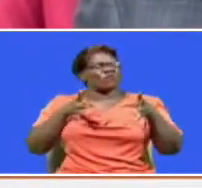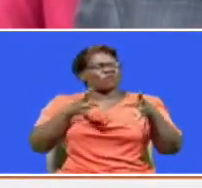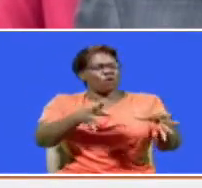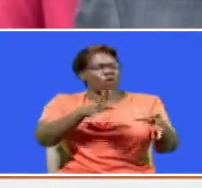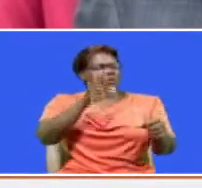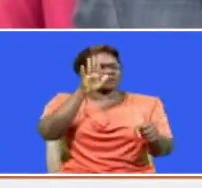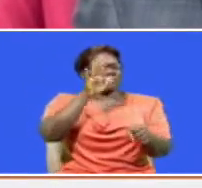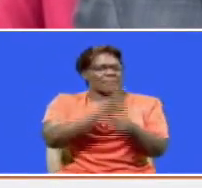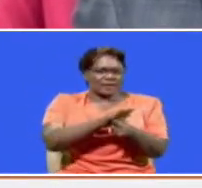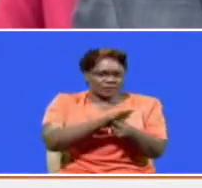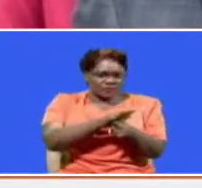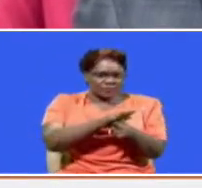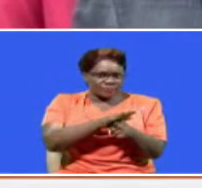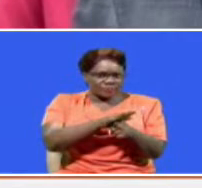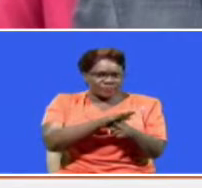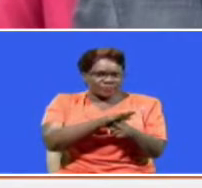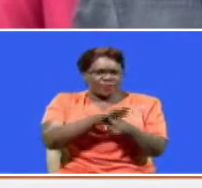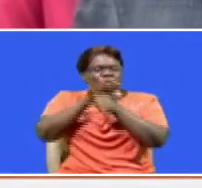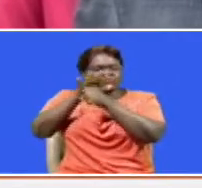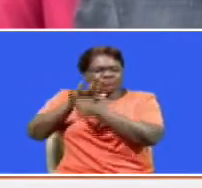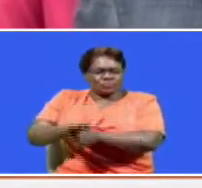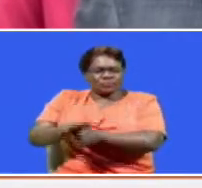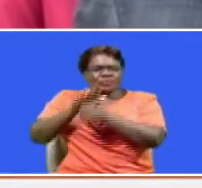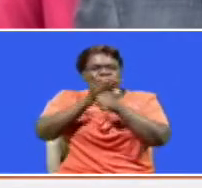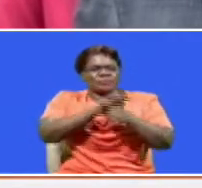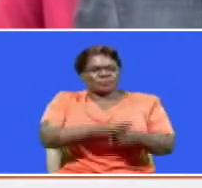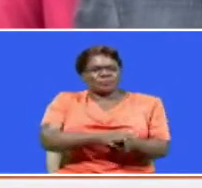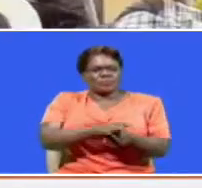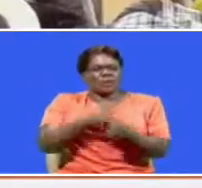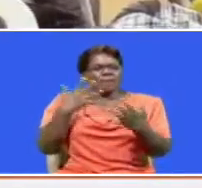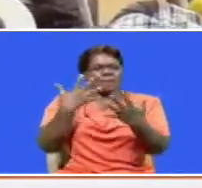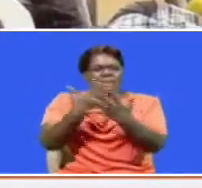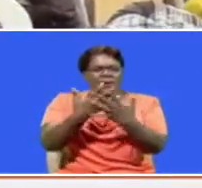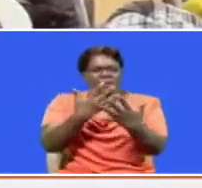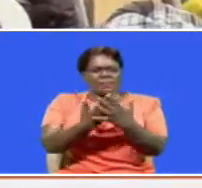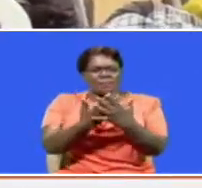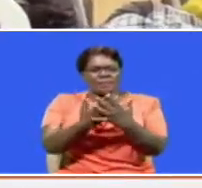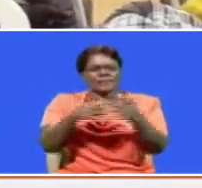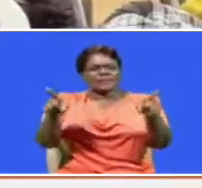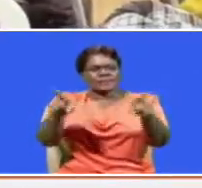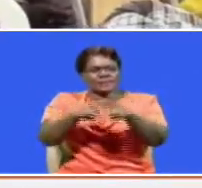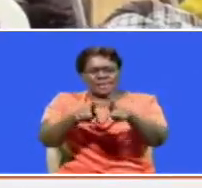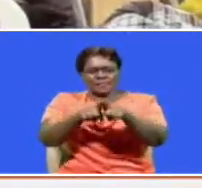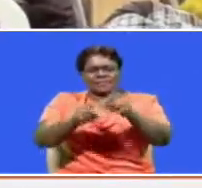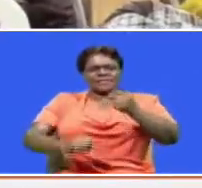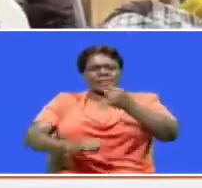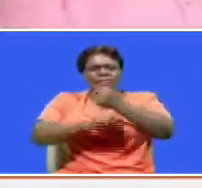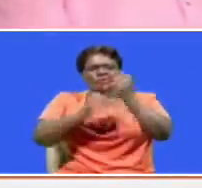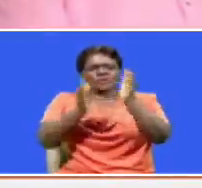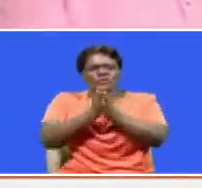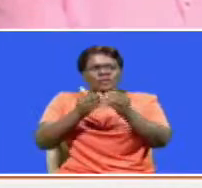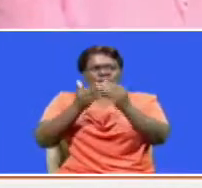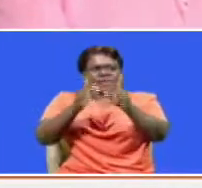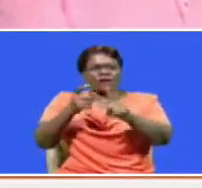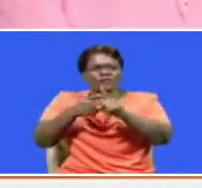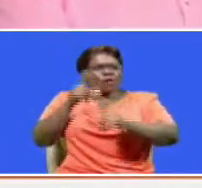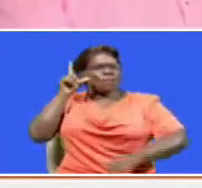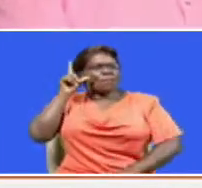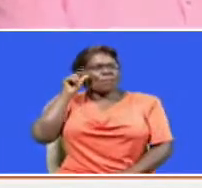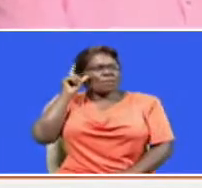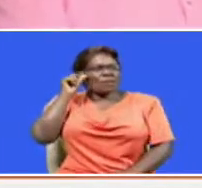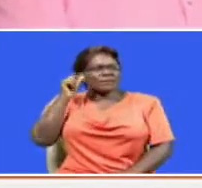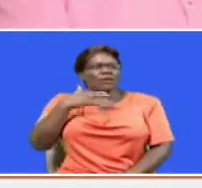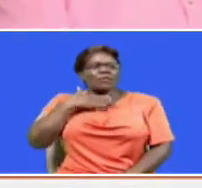force in torture and detention. Kauli ambayo pia imeungwa mkono na viongozi kutoka Pwani